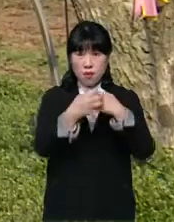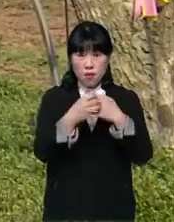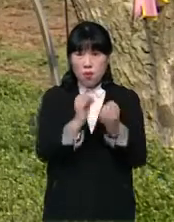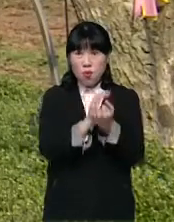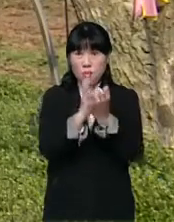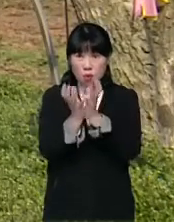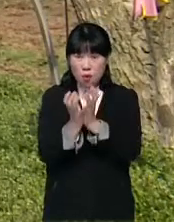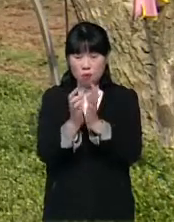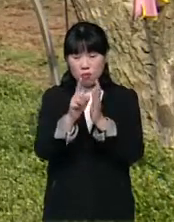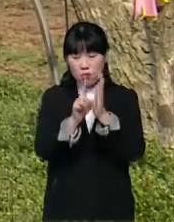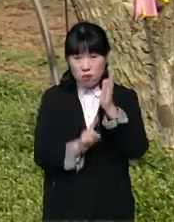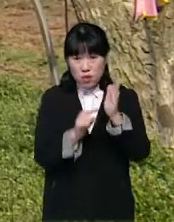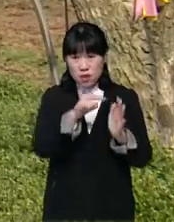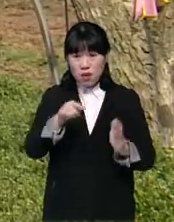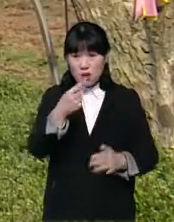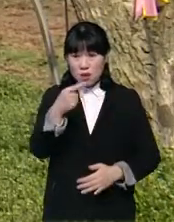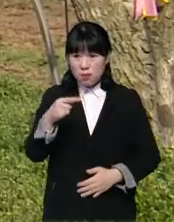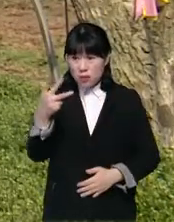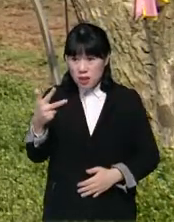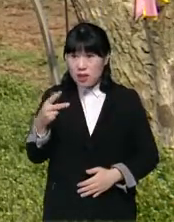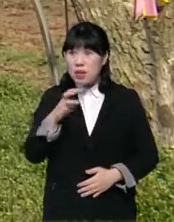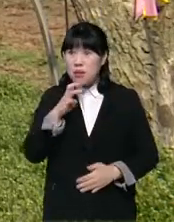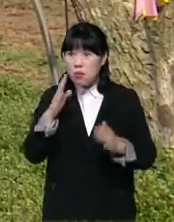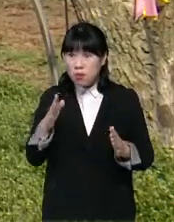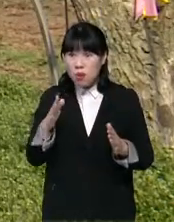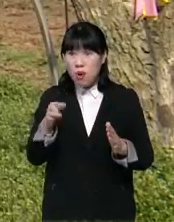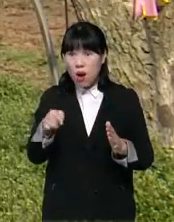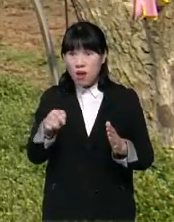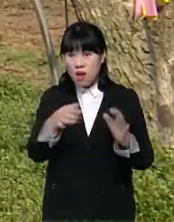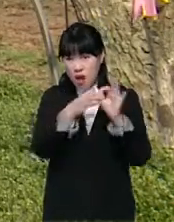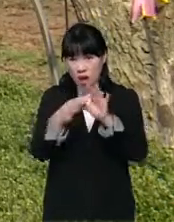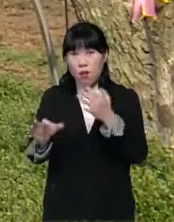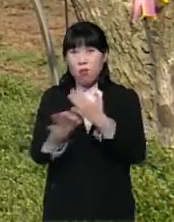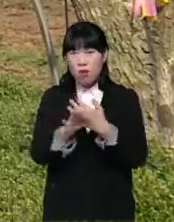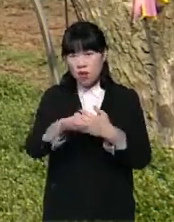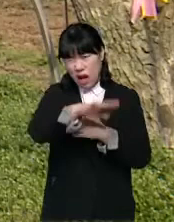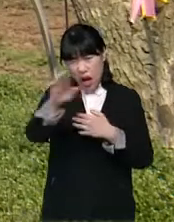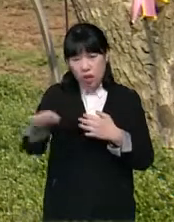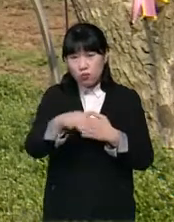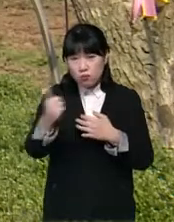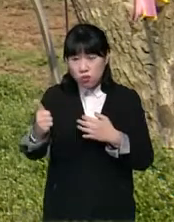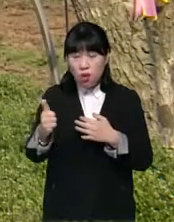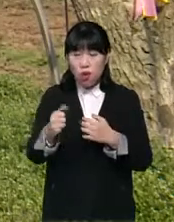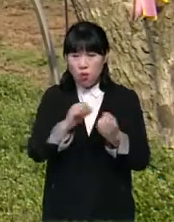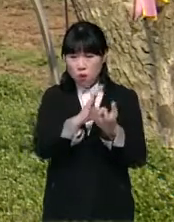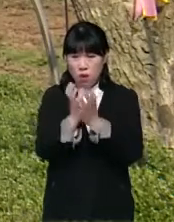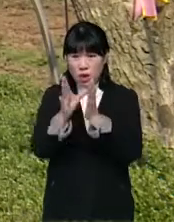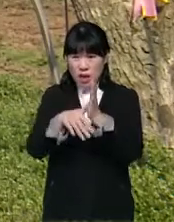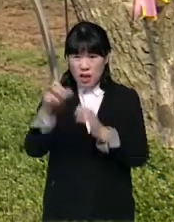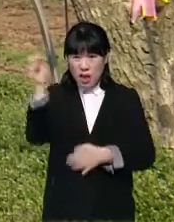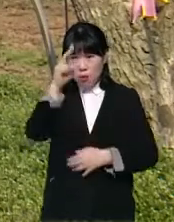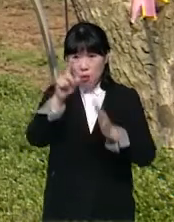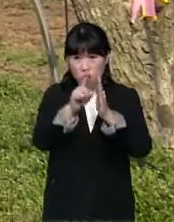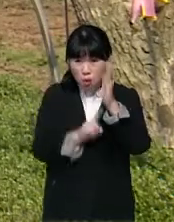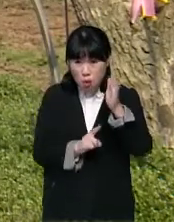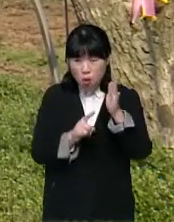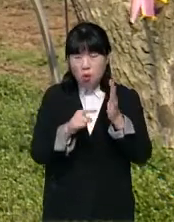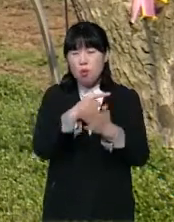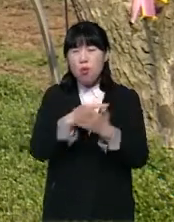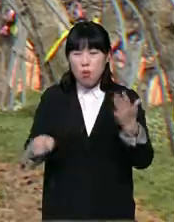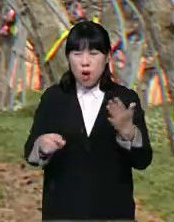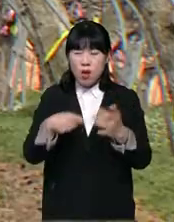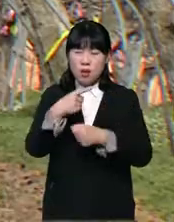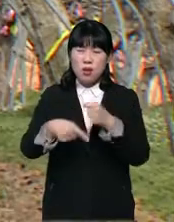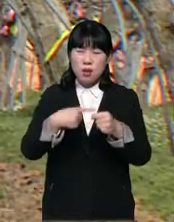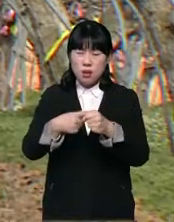영화 1.7 도의 아에 30분만 노출 되도 다 좋기 때문에 개화기 갑작스런 추위는 1년 배 농사에 치명적입니다